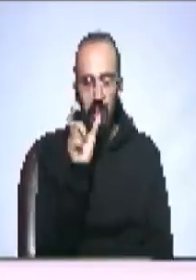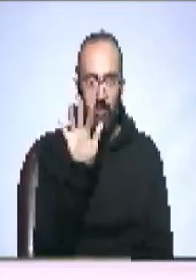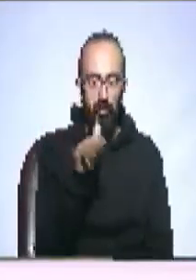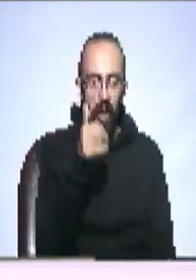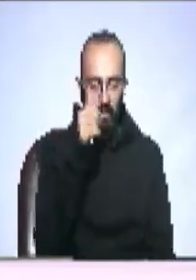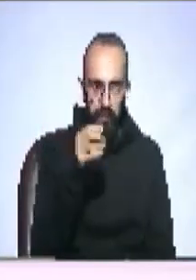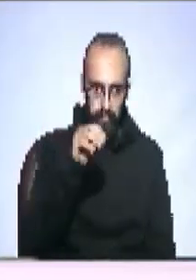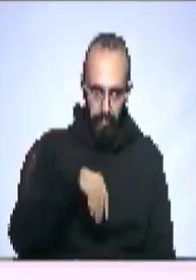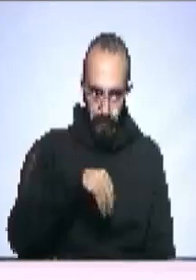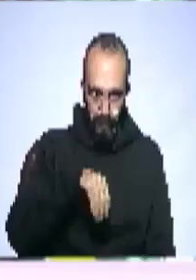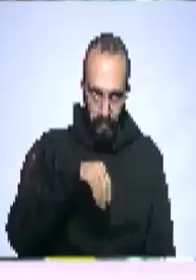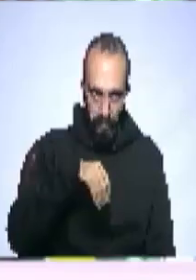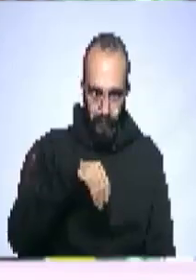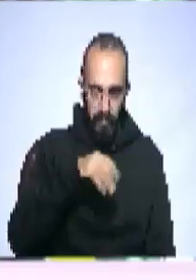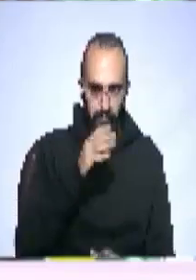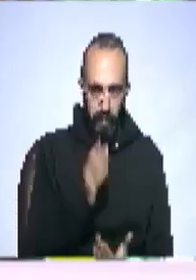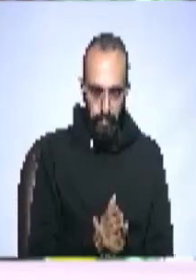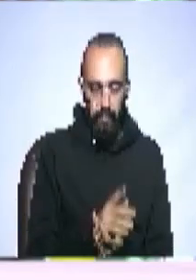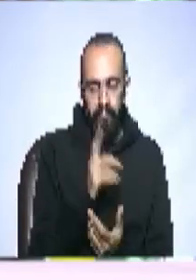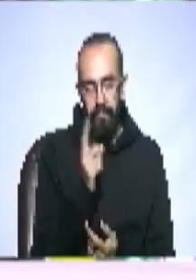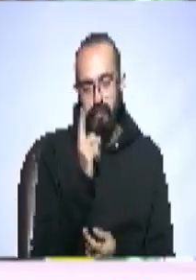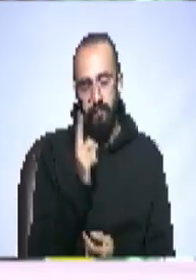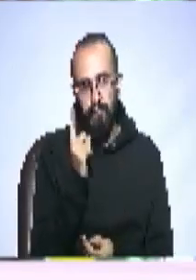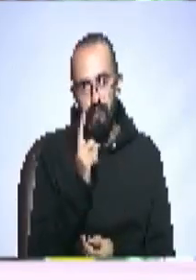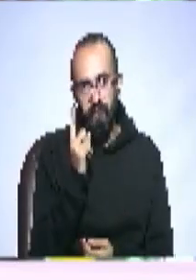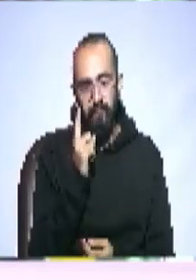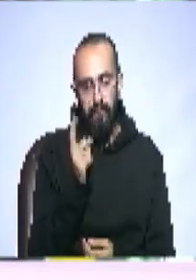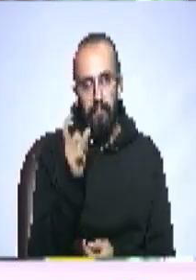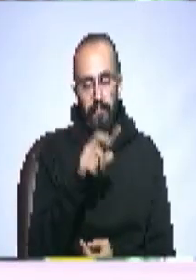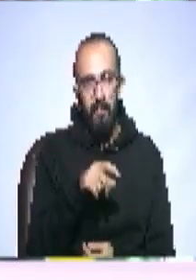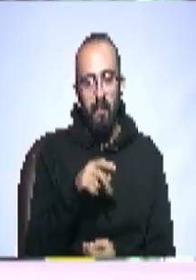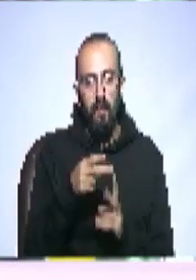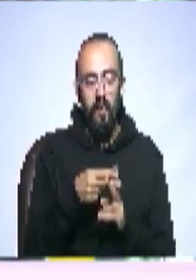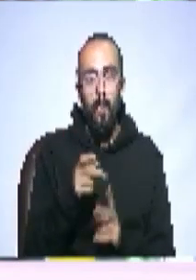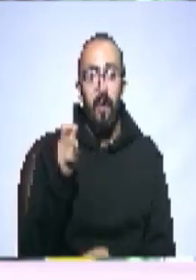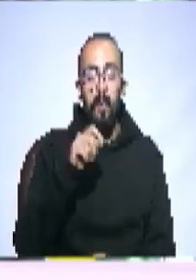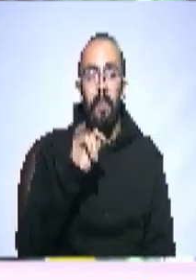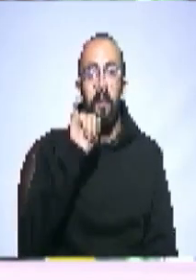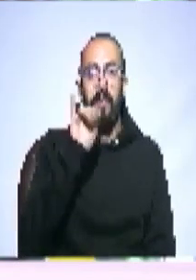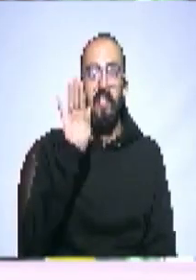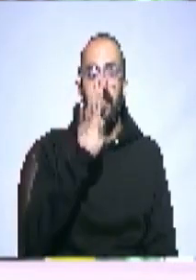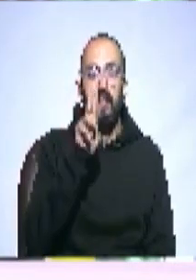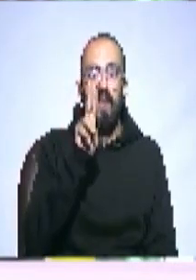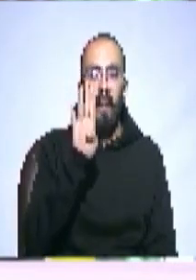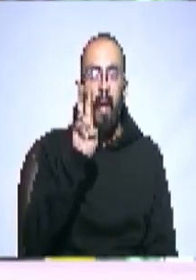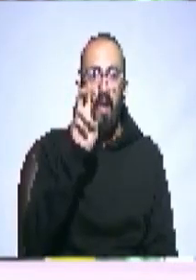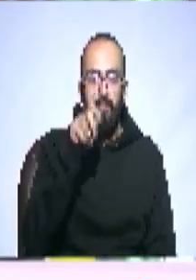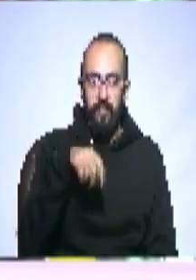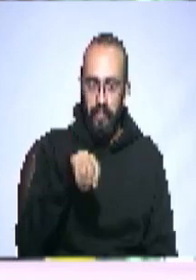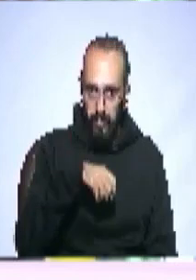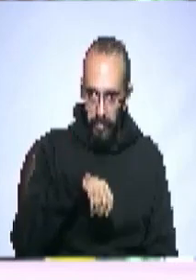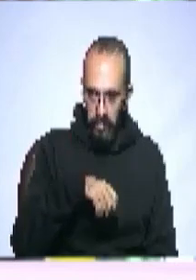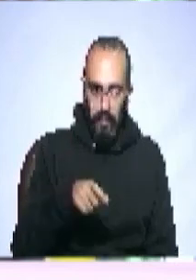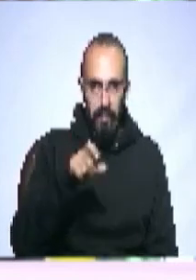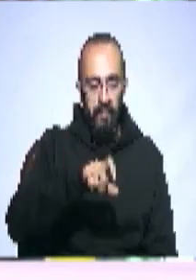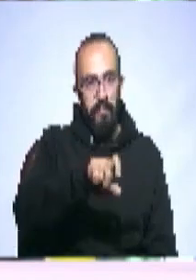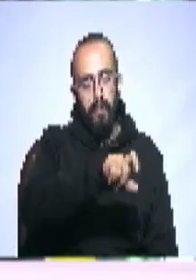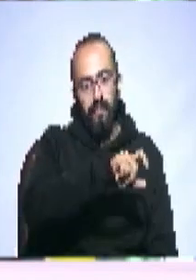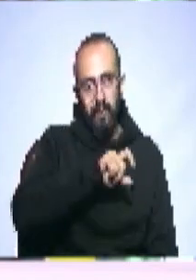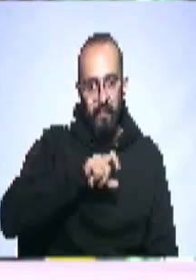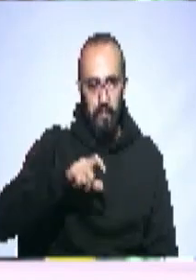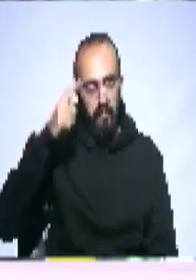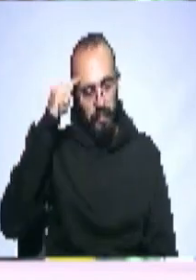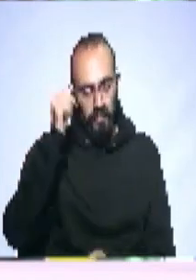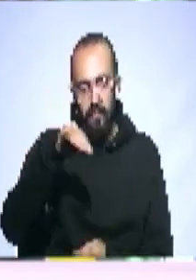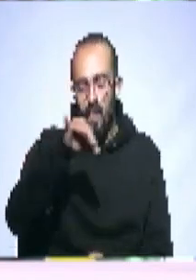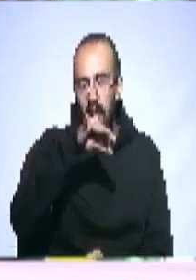وقلبناهم على البارد ونزلناهم على النار، وحطينا عليهم فص المستكه بتاعنا، وحطينا صبيناهم في الاطباق، بتزينيهم باي